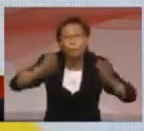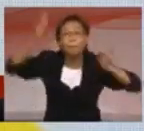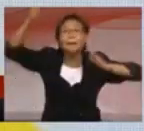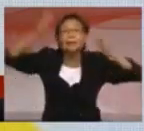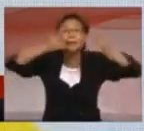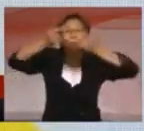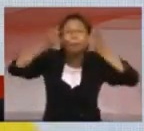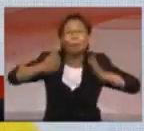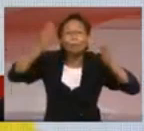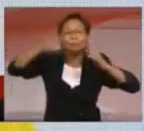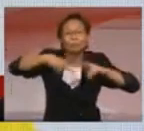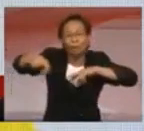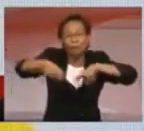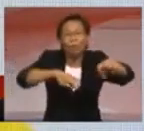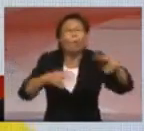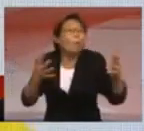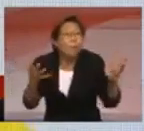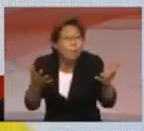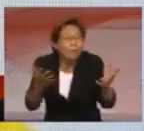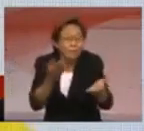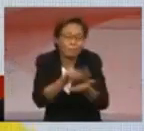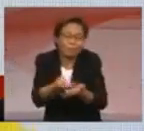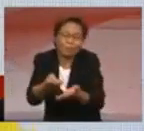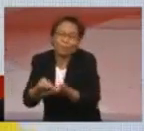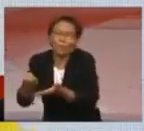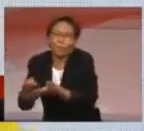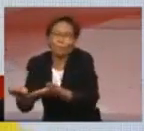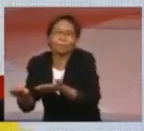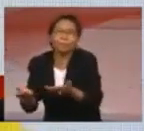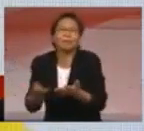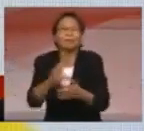domestik adalah membeli belah, iaitu sebanyak